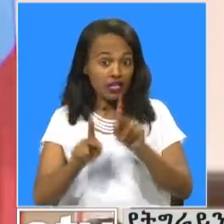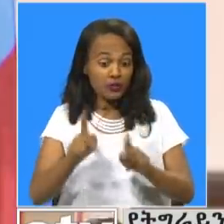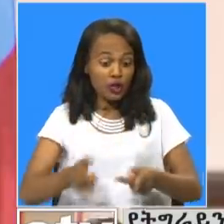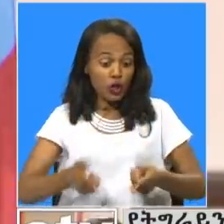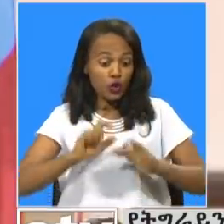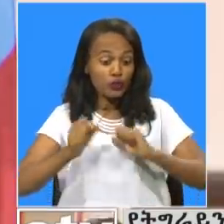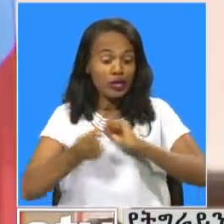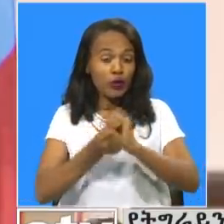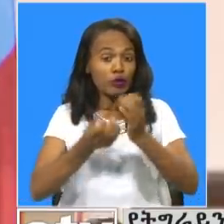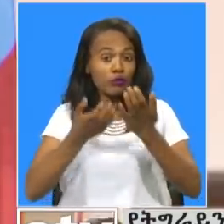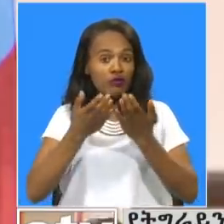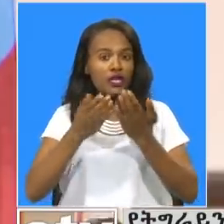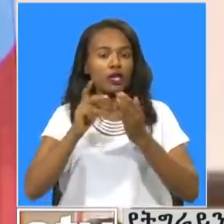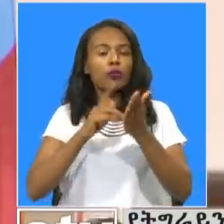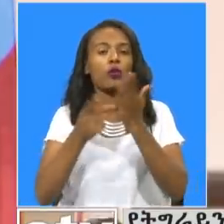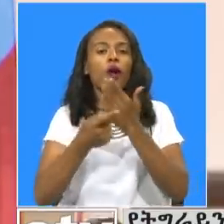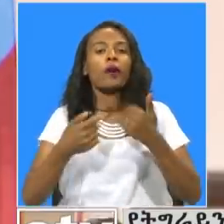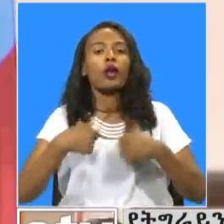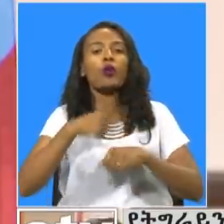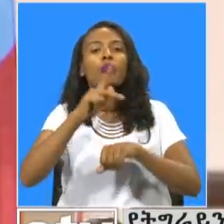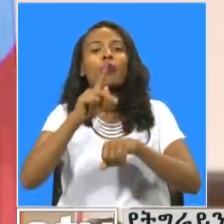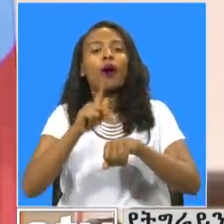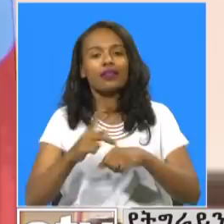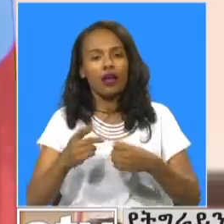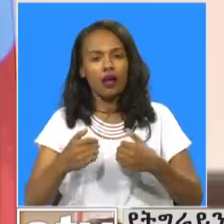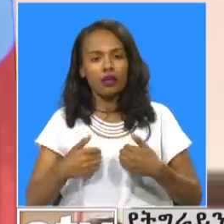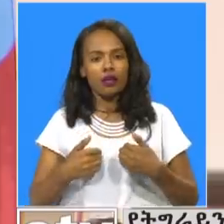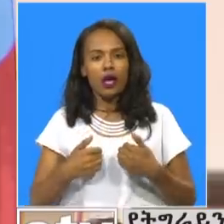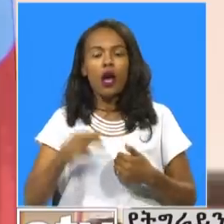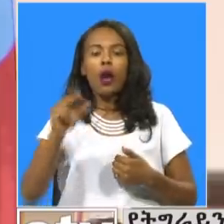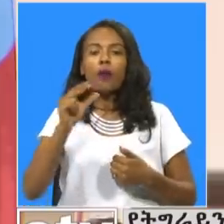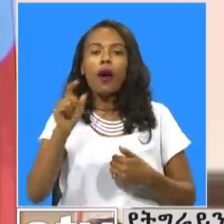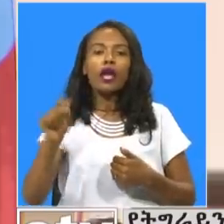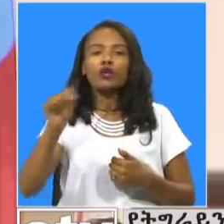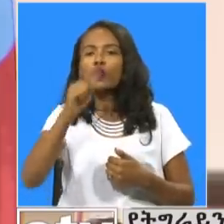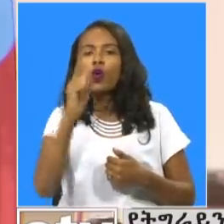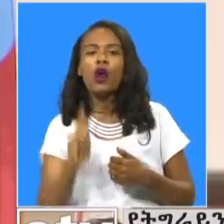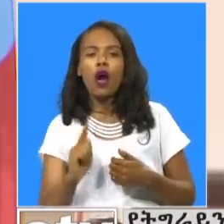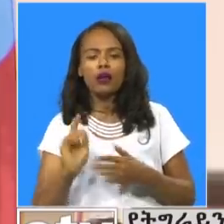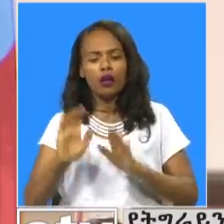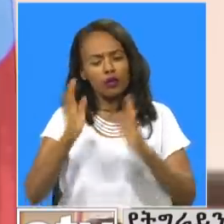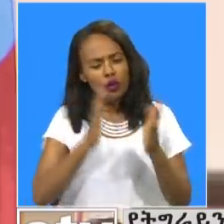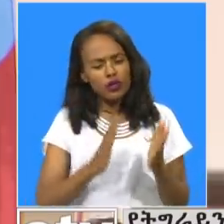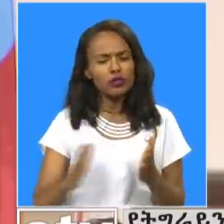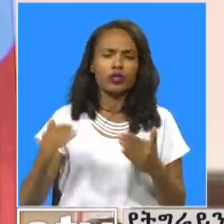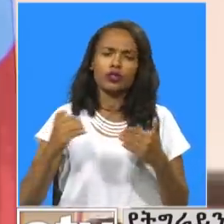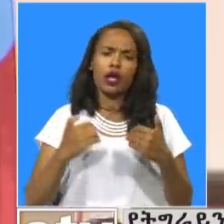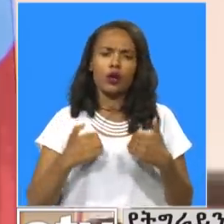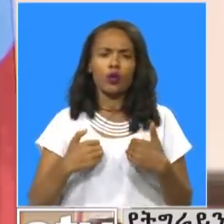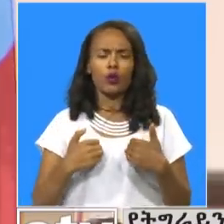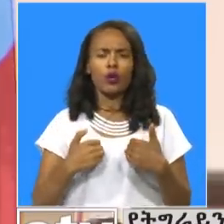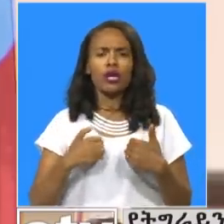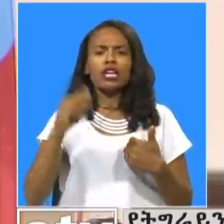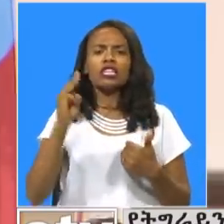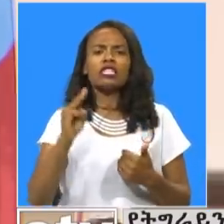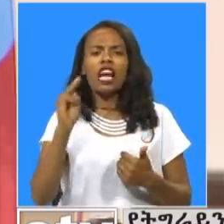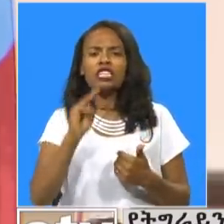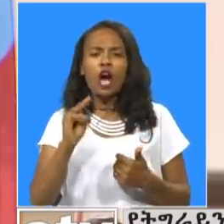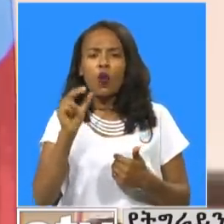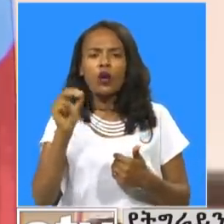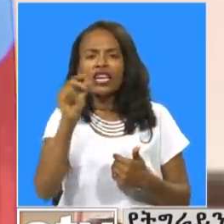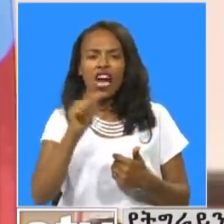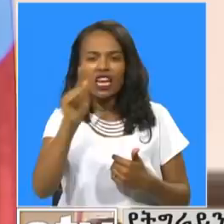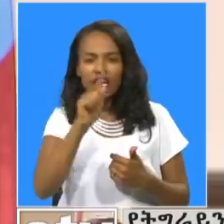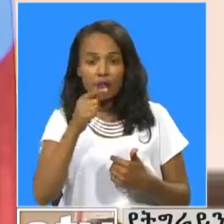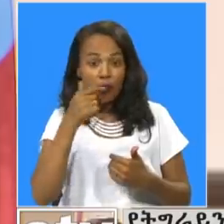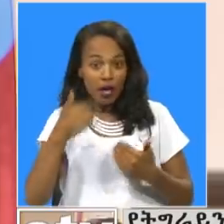ህይወት መለወጥ የሚፈልግና ፕሮግራም ያለው ፓርቲ። ባይቶና የሚባል ፓርቲ አለ፣ የራሱ አደረጃጀት ያለው። ሳልሳይ ወያኔ የሚባል ፓርቲ